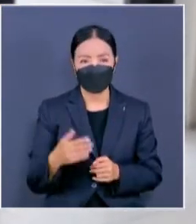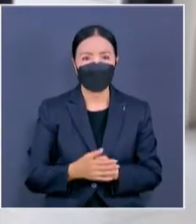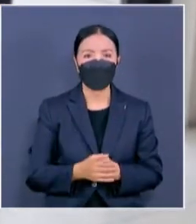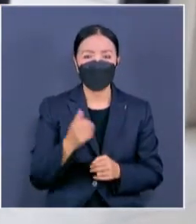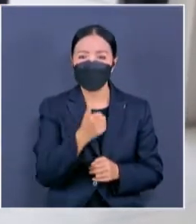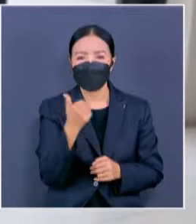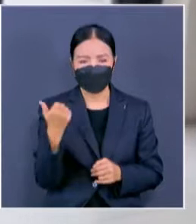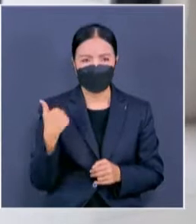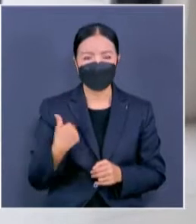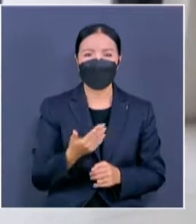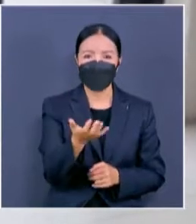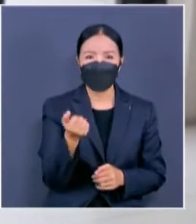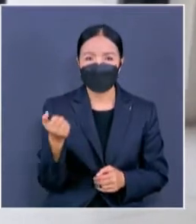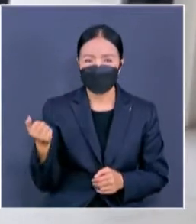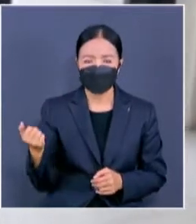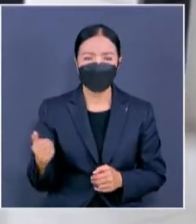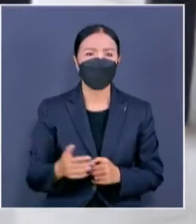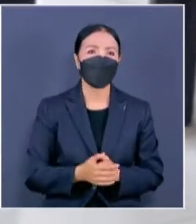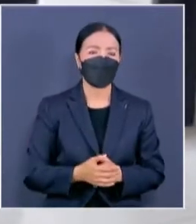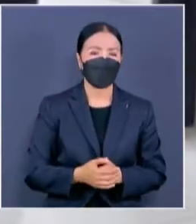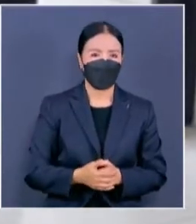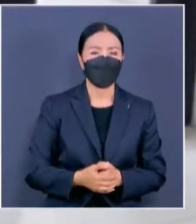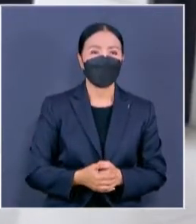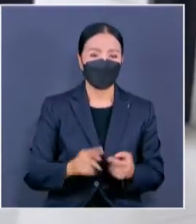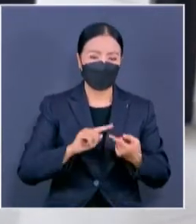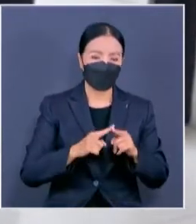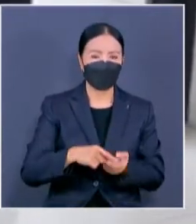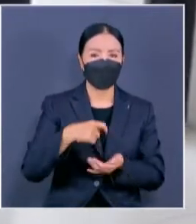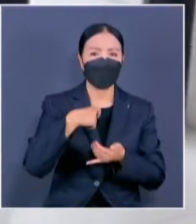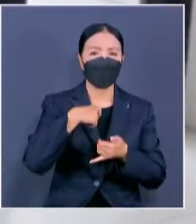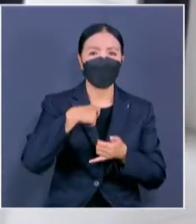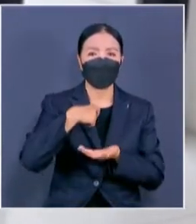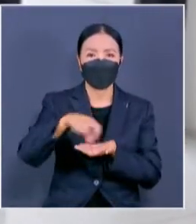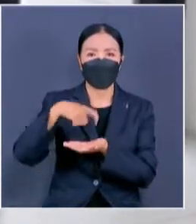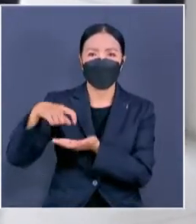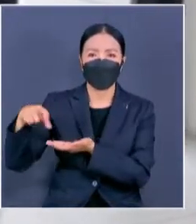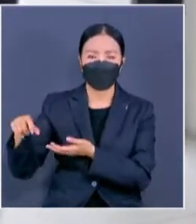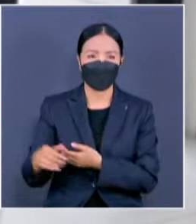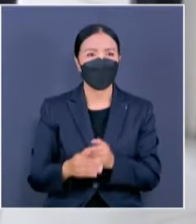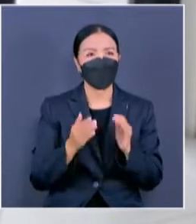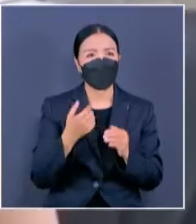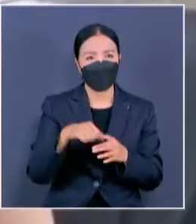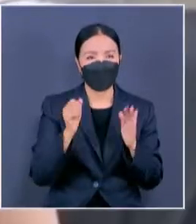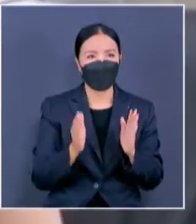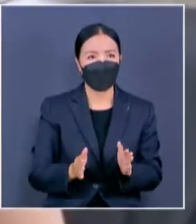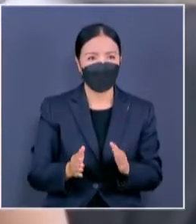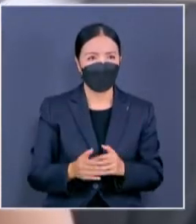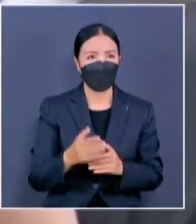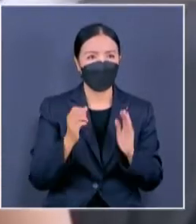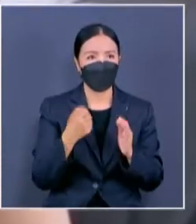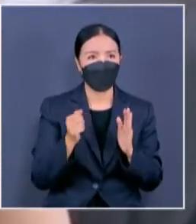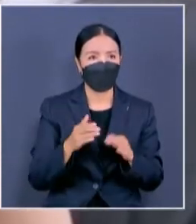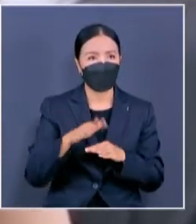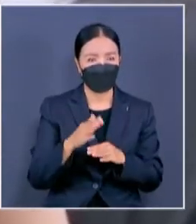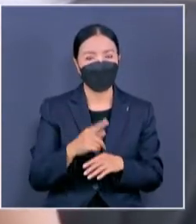กับเหยื่อรายอื่นที่หลงเชื่อแล้วก็โอนเงินไปให้กับมิจฉาชีพรายนี้นับ10รายนางสาวแพรพลอยบอกว่าเหตุเกิดช่วงประ